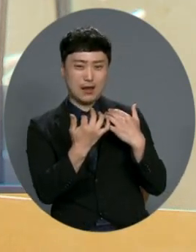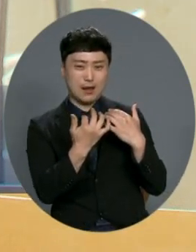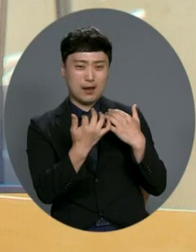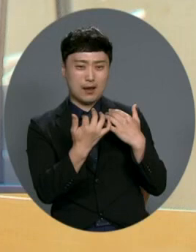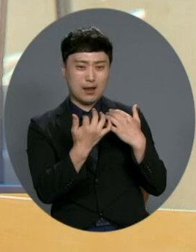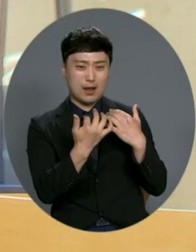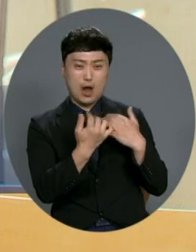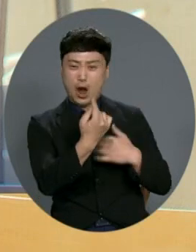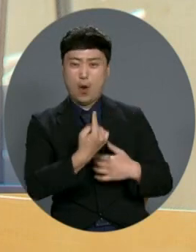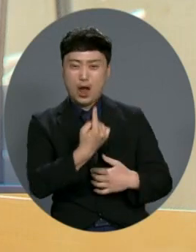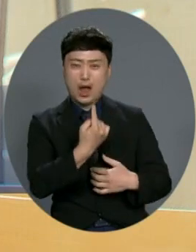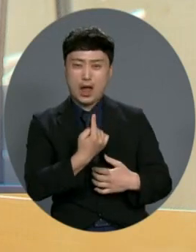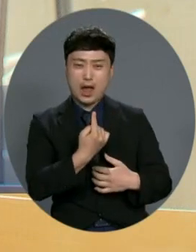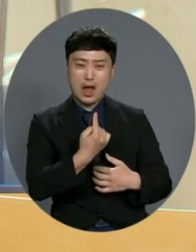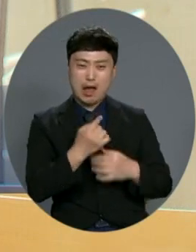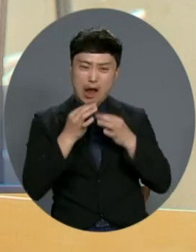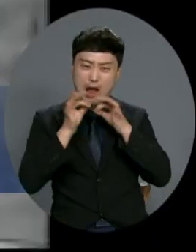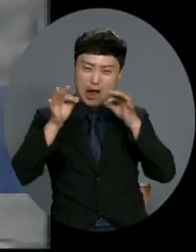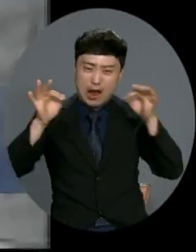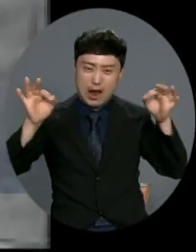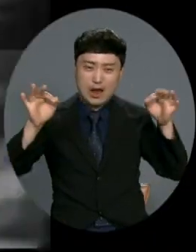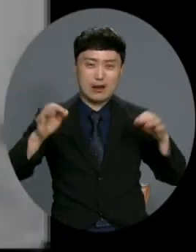있습니다. 해가지고 보니까